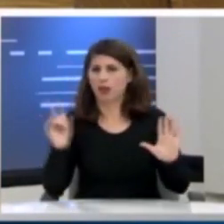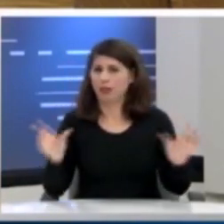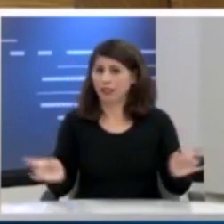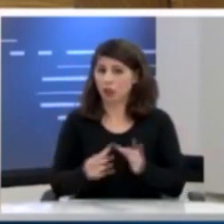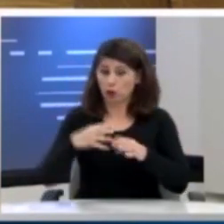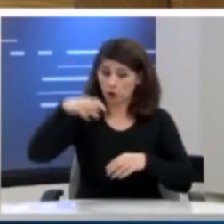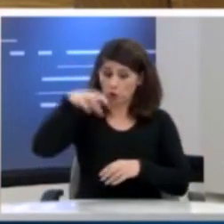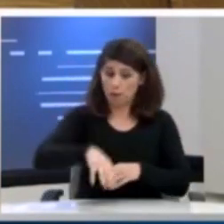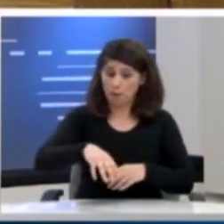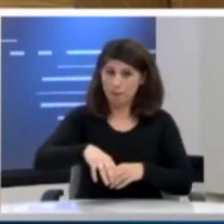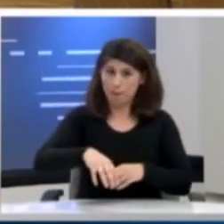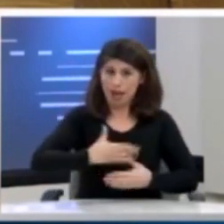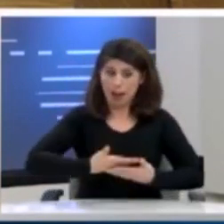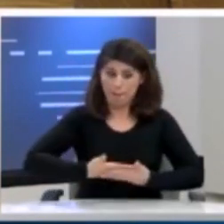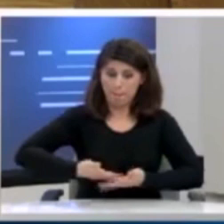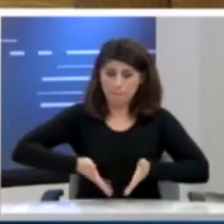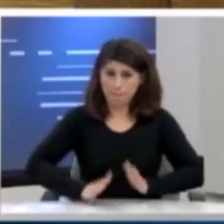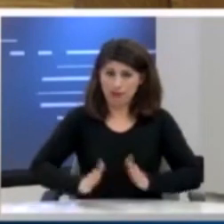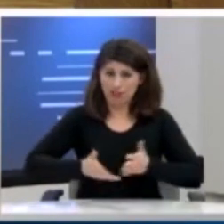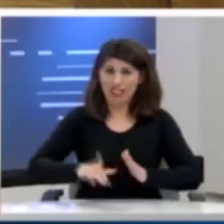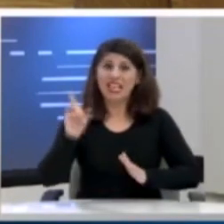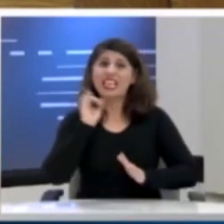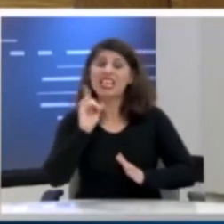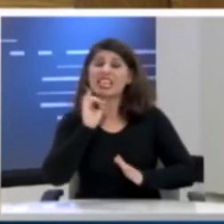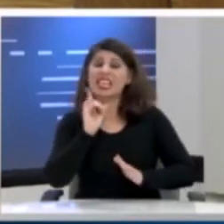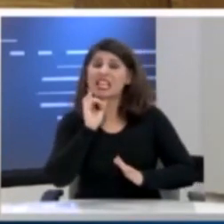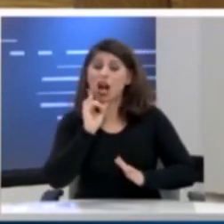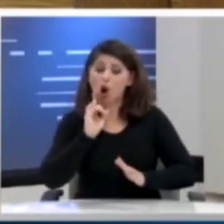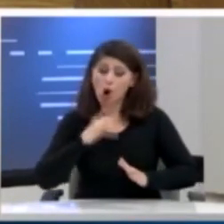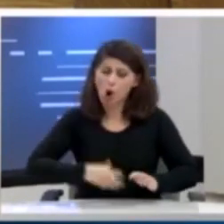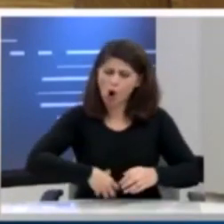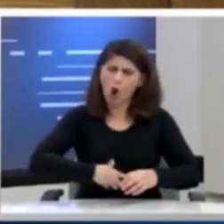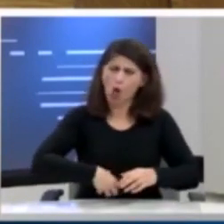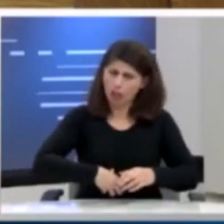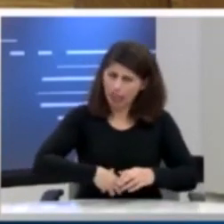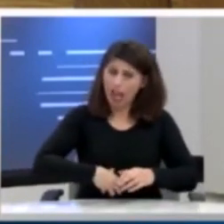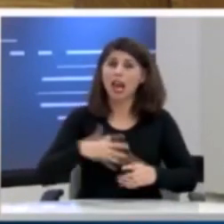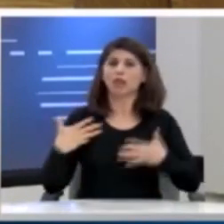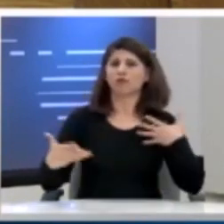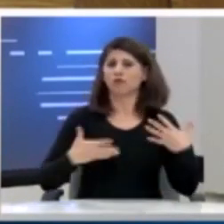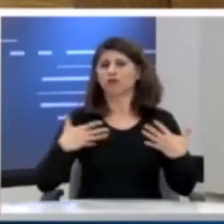ο τομέας της μεευτικής, της γυναικολογίας, όπως